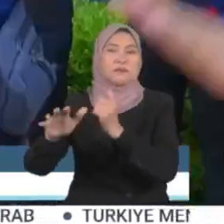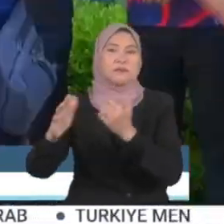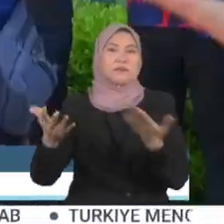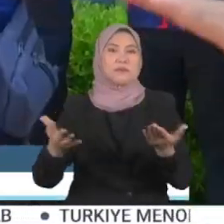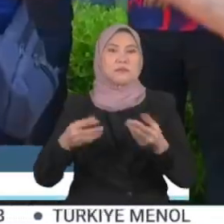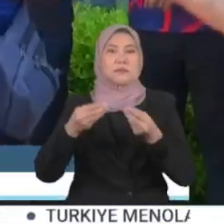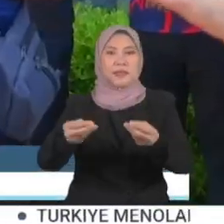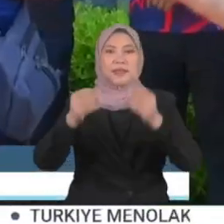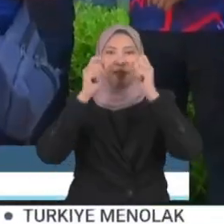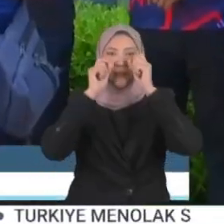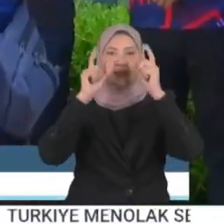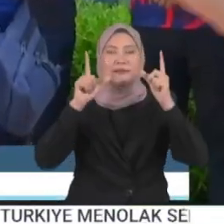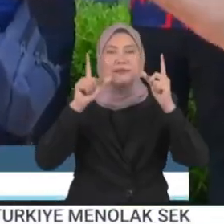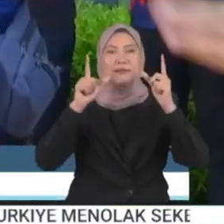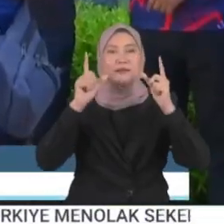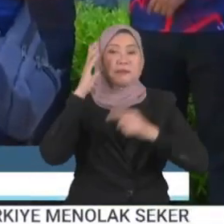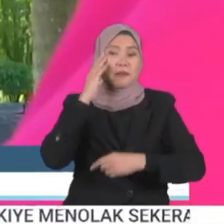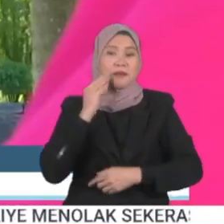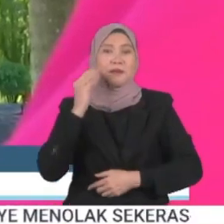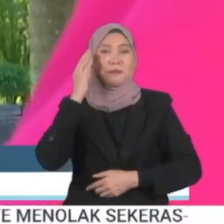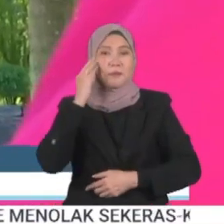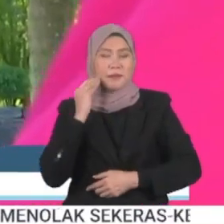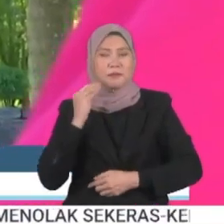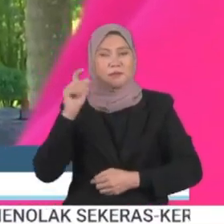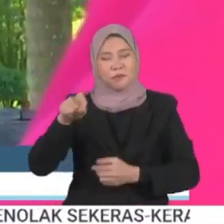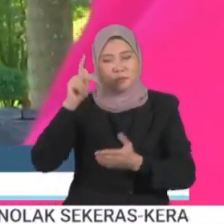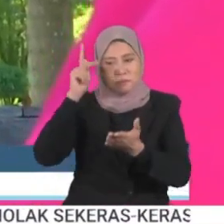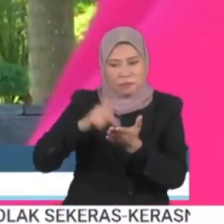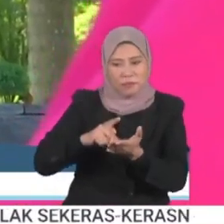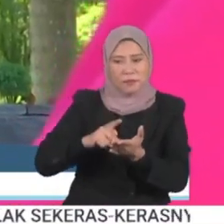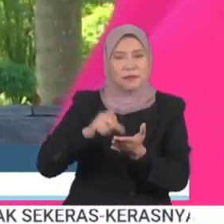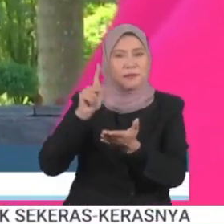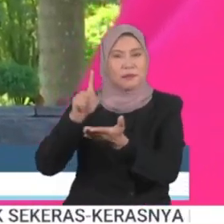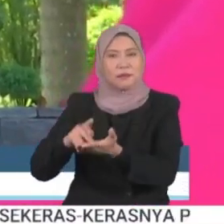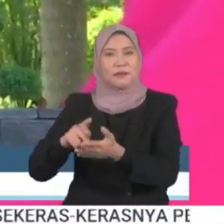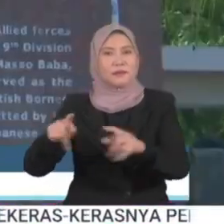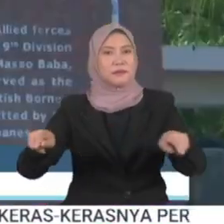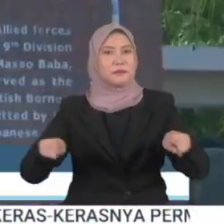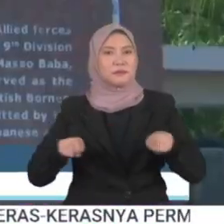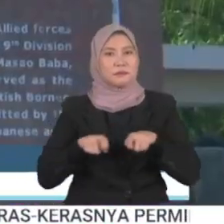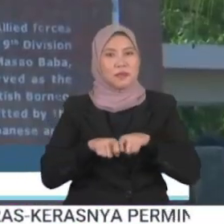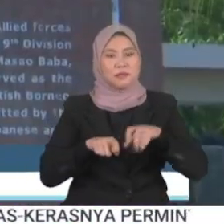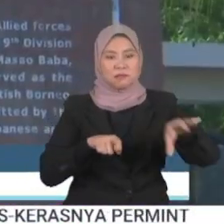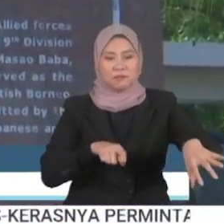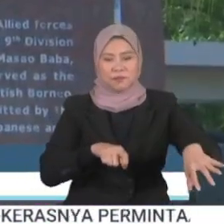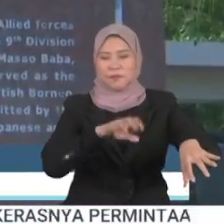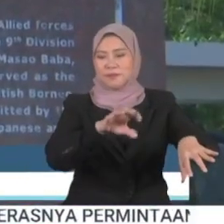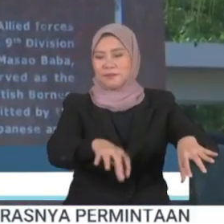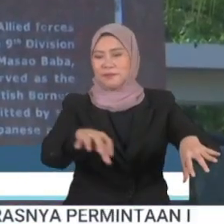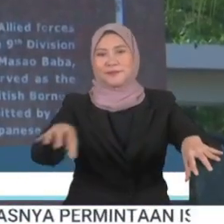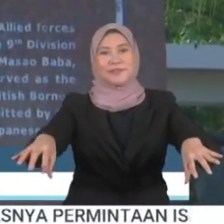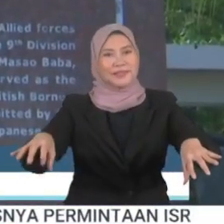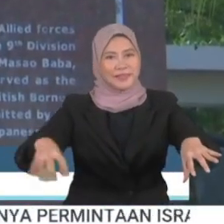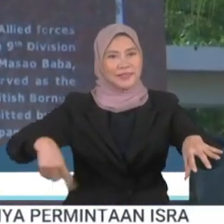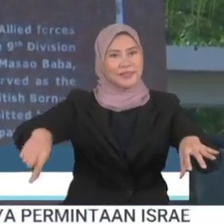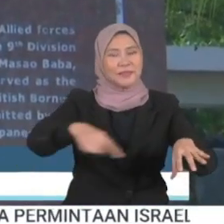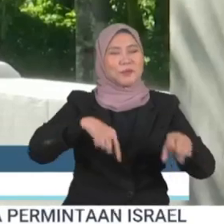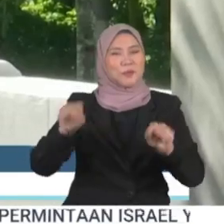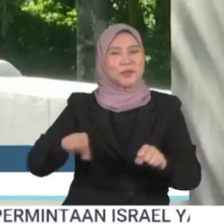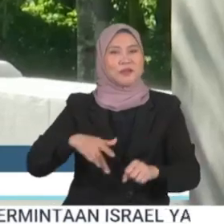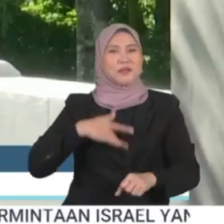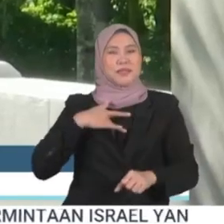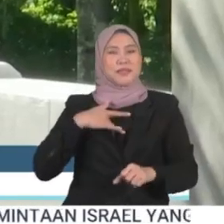pengalaman kepada para Pelawat supaya mereka dapat mengenali dengan lebih dekat tapak-tapak ini dan juga supaya mereka dapat